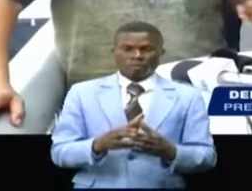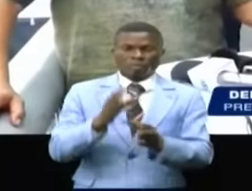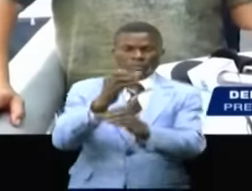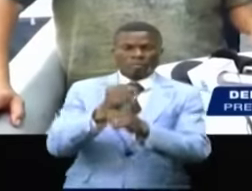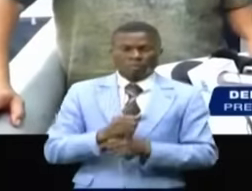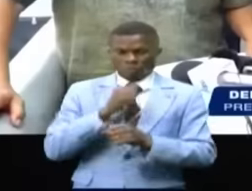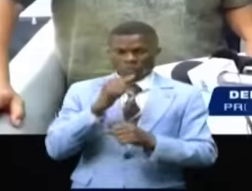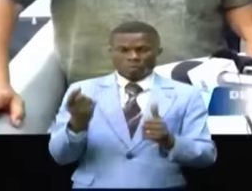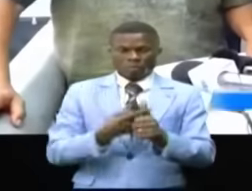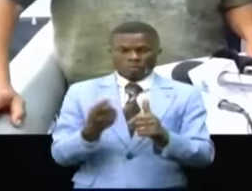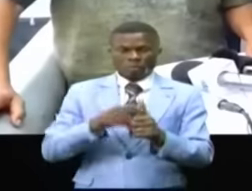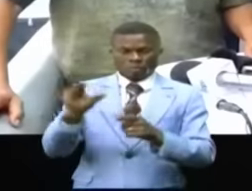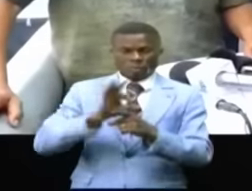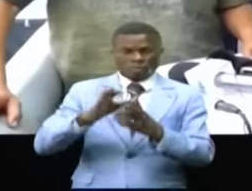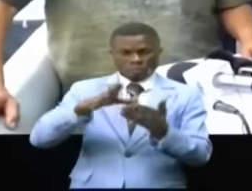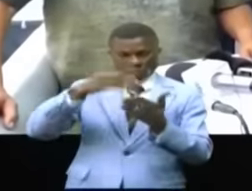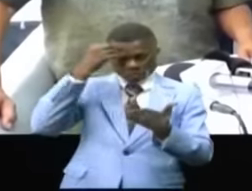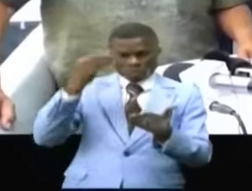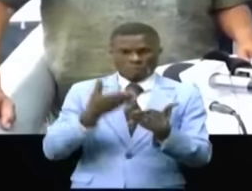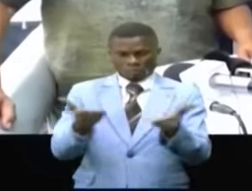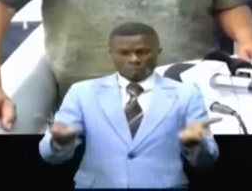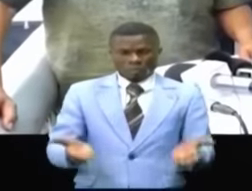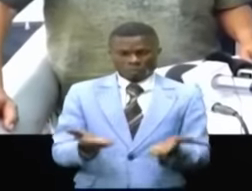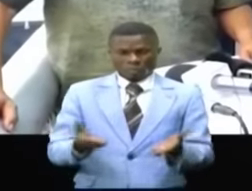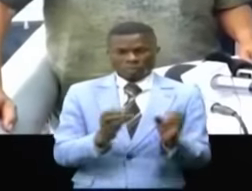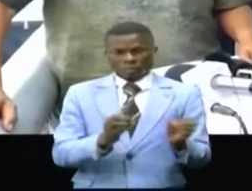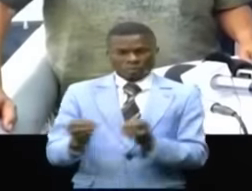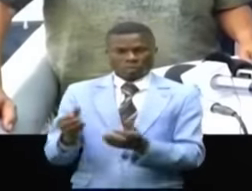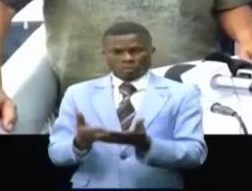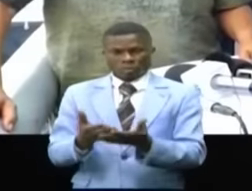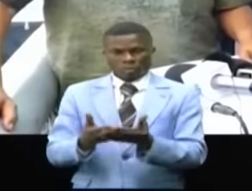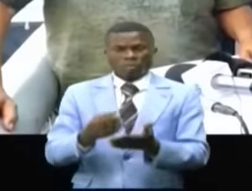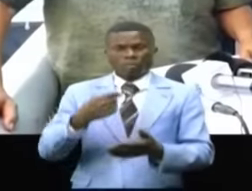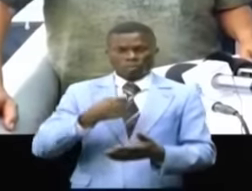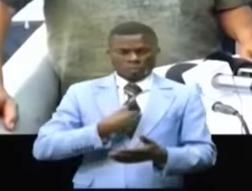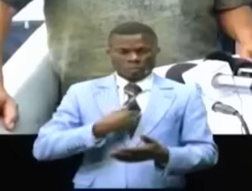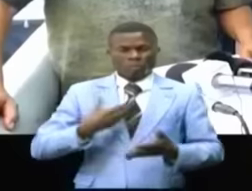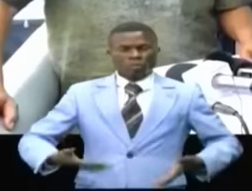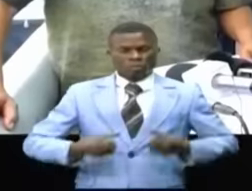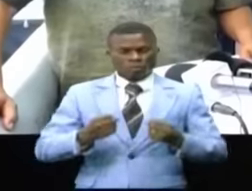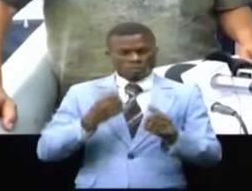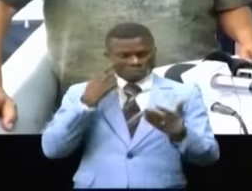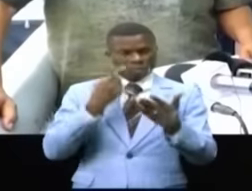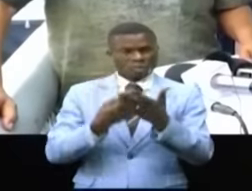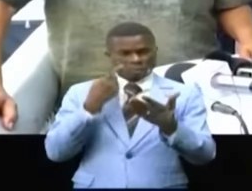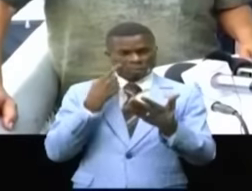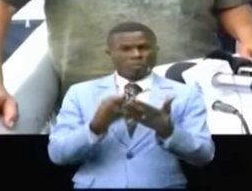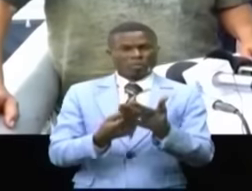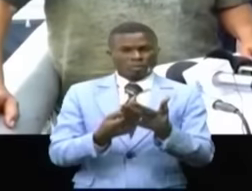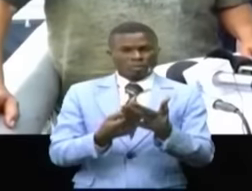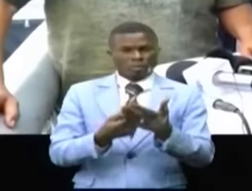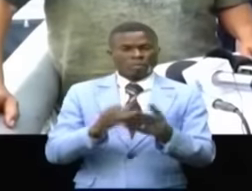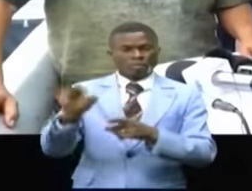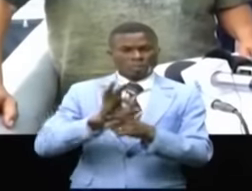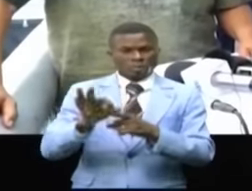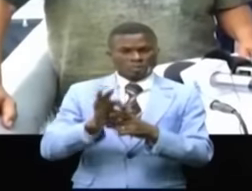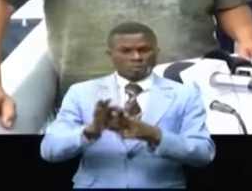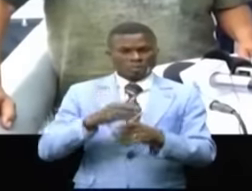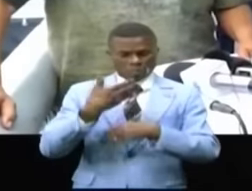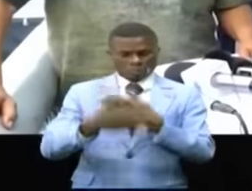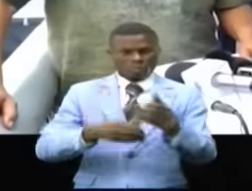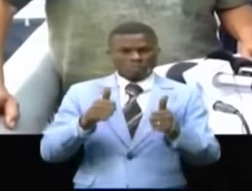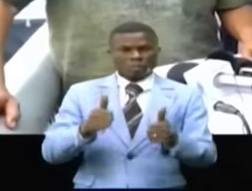mais surtout la formation que nous venons d'organiser, je suis très heureux de constater que la formation s'est très bien